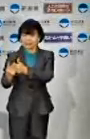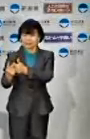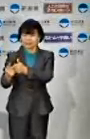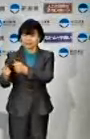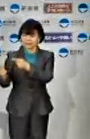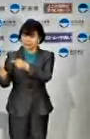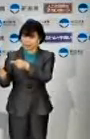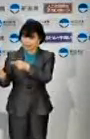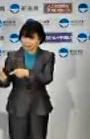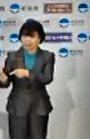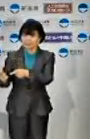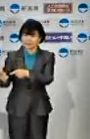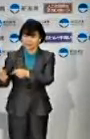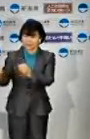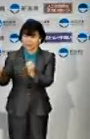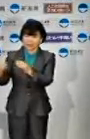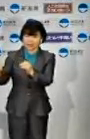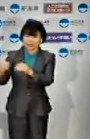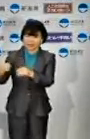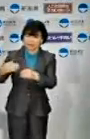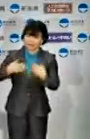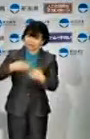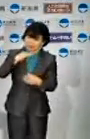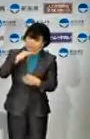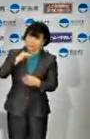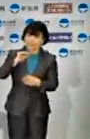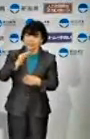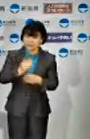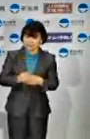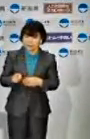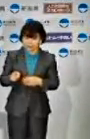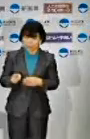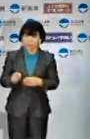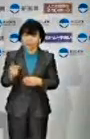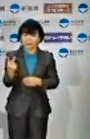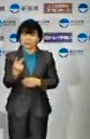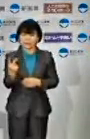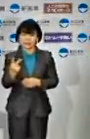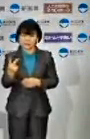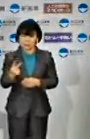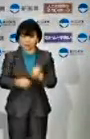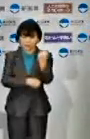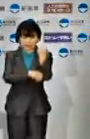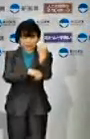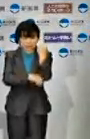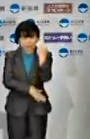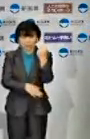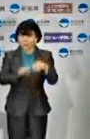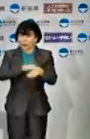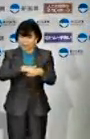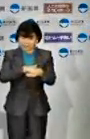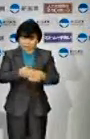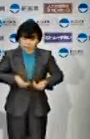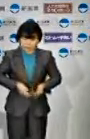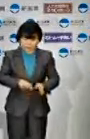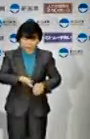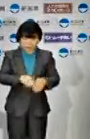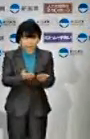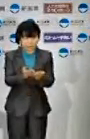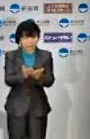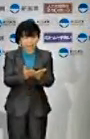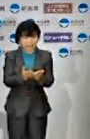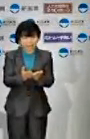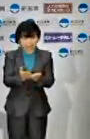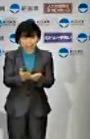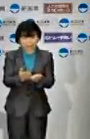、楽しみなんじゃないですか。どんな話、ただ伺っているのはお二人とも地元愛といいますか、ふるさと新潟への思いが大変